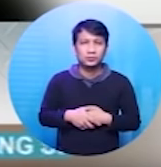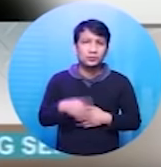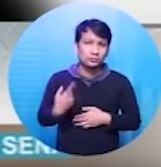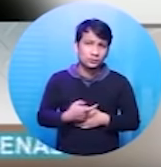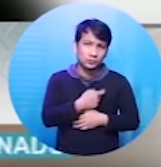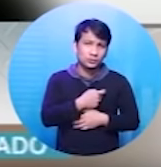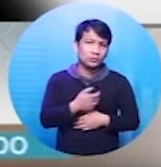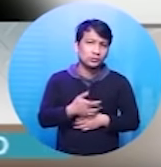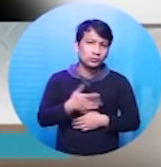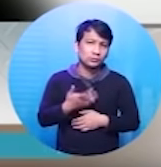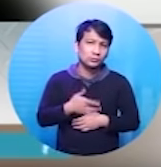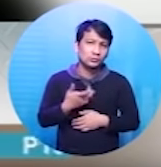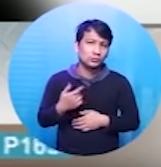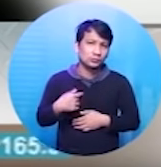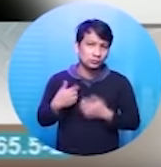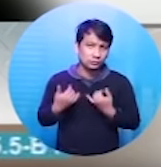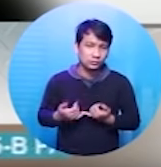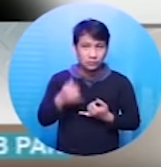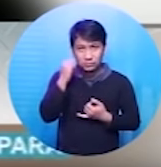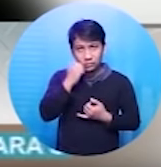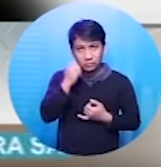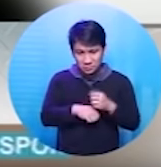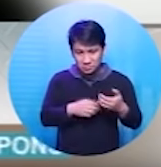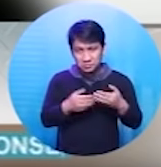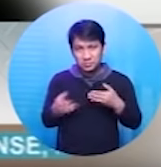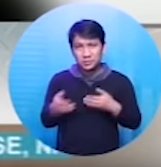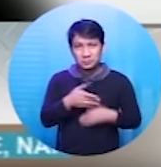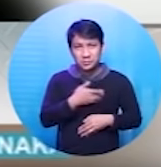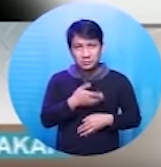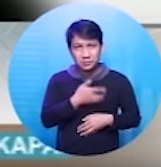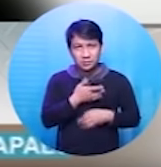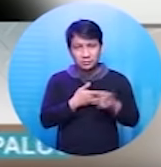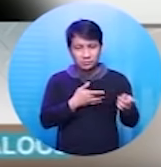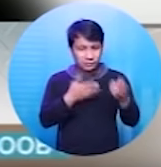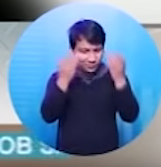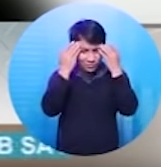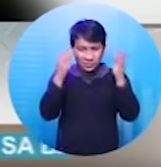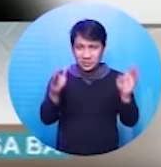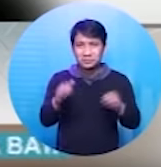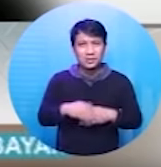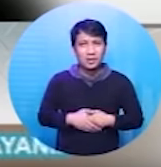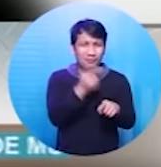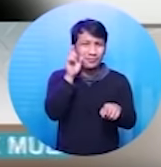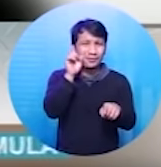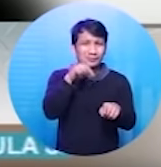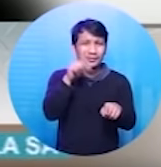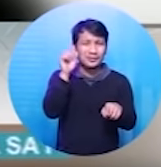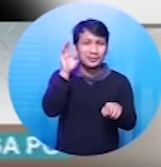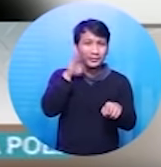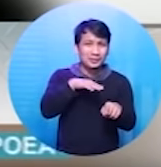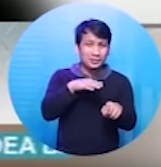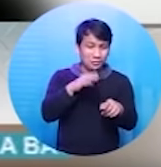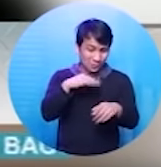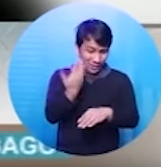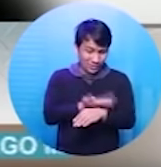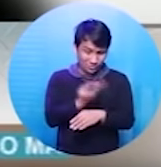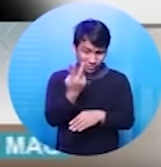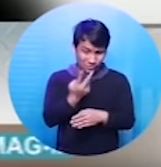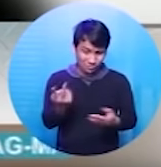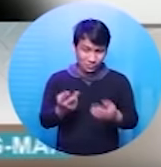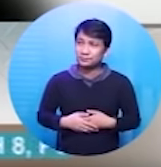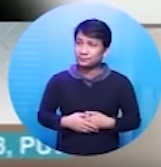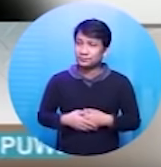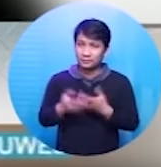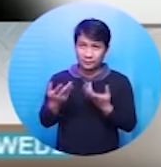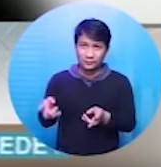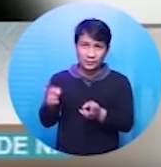na nararamdaman ko alam araw-araw. Sobrang wala na po ako maisip na matino. Kinausap niyo ho ba sila pagkatapos